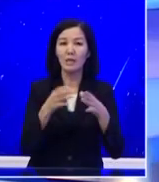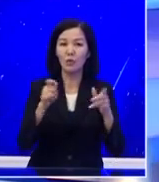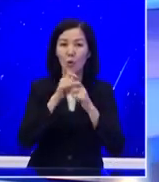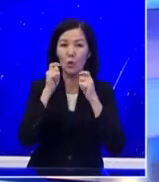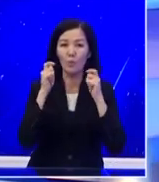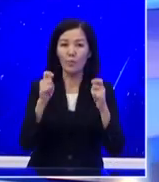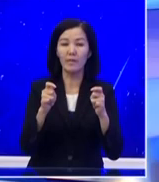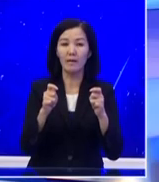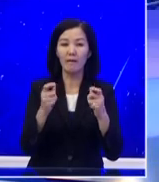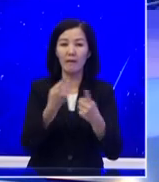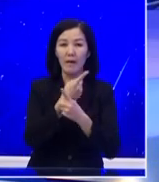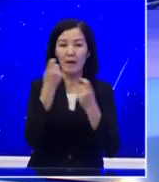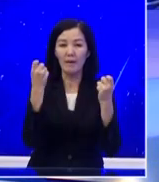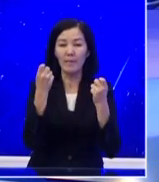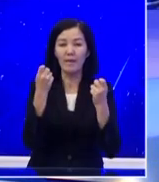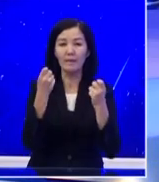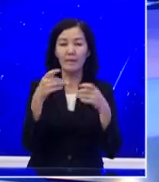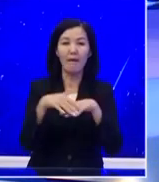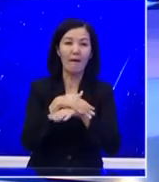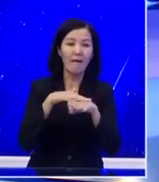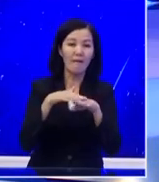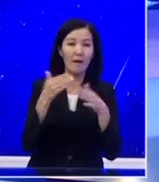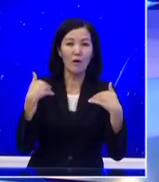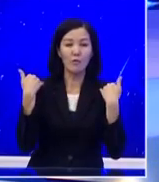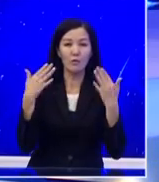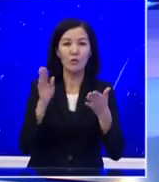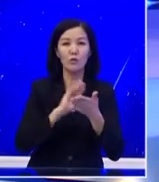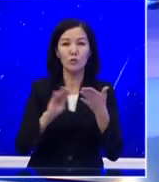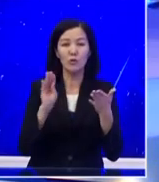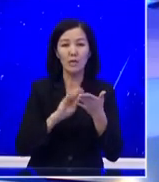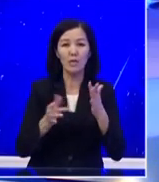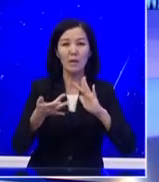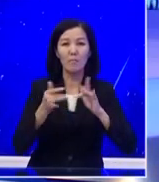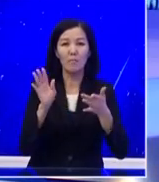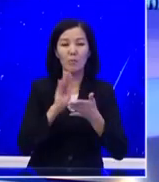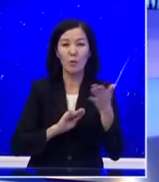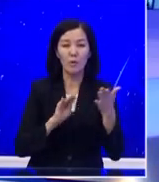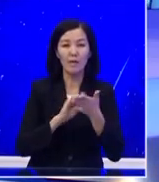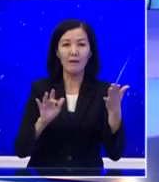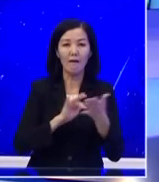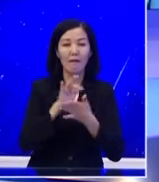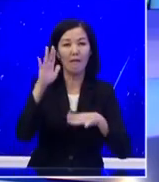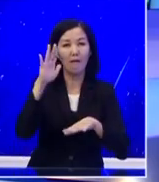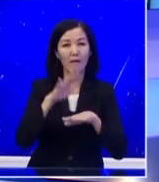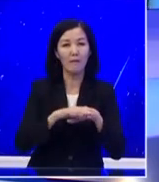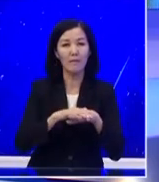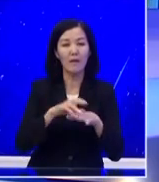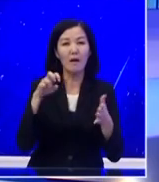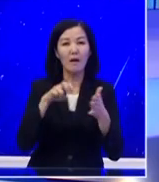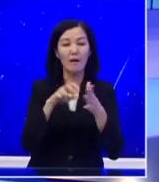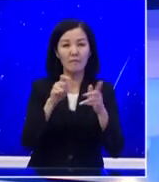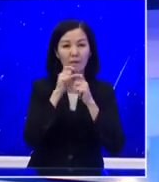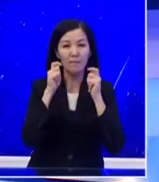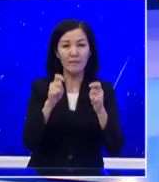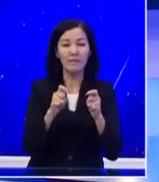өңірдің өзекті ақпаратын елге жеткізіп жүрген журналист, таспагер, блогерлер қала әкімінің қолынан алғыс хат алды. Ғалымжан